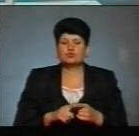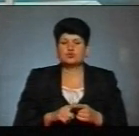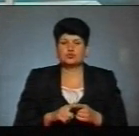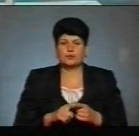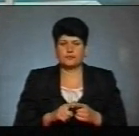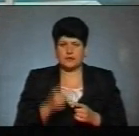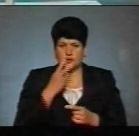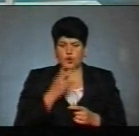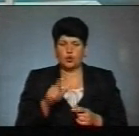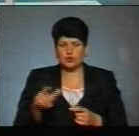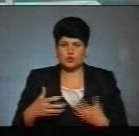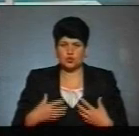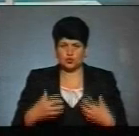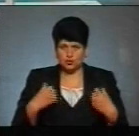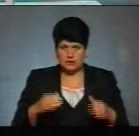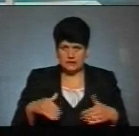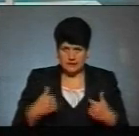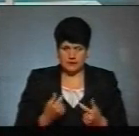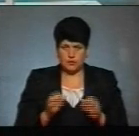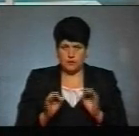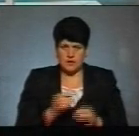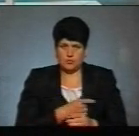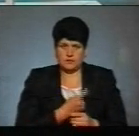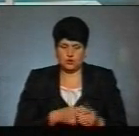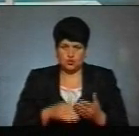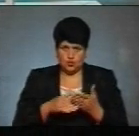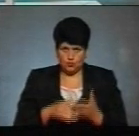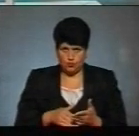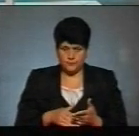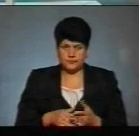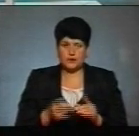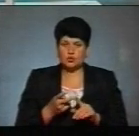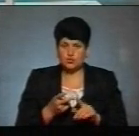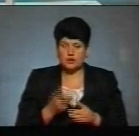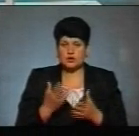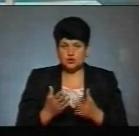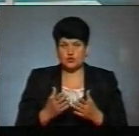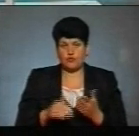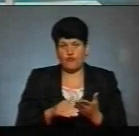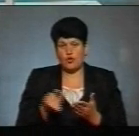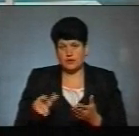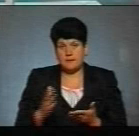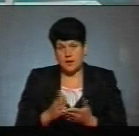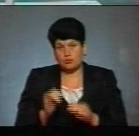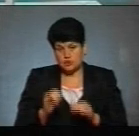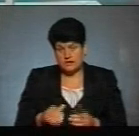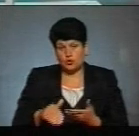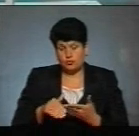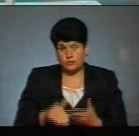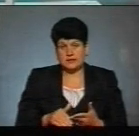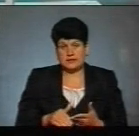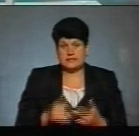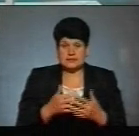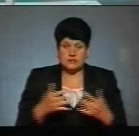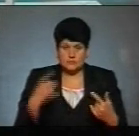люди сьогодні одужують, і ми надаємо нормальну медичну допомогу. Друге, якщо, звичайно, волонтери мають можливість допомагати обладнанням засобів індивідуального захисту,